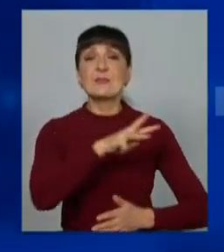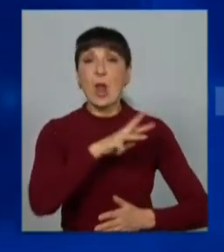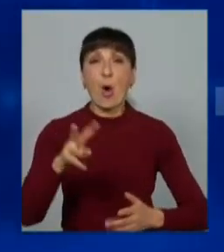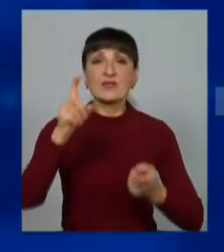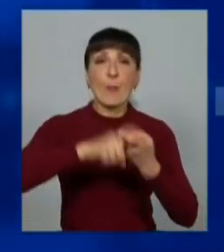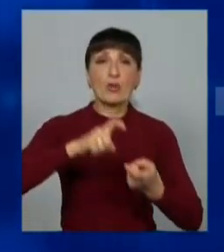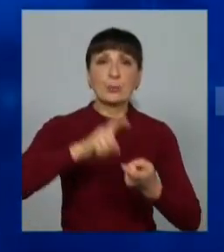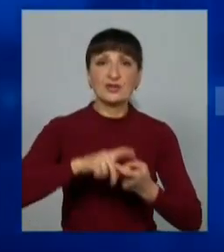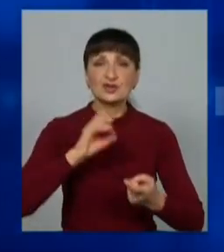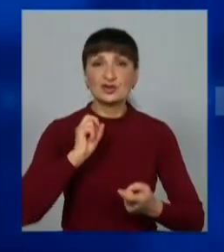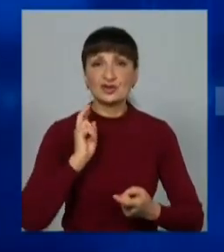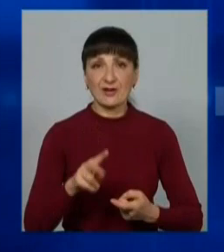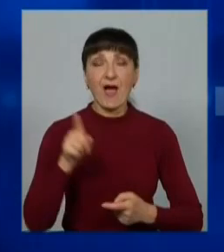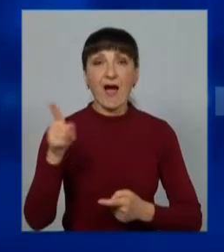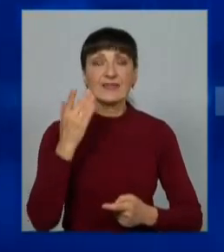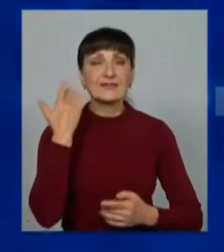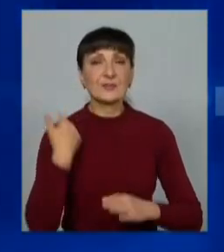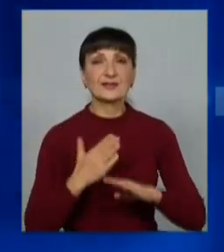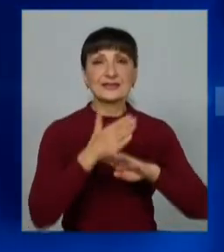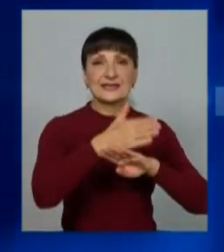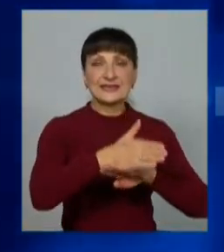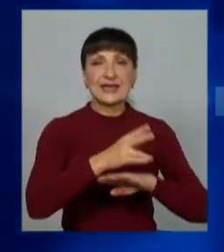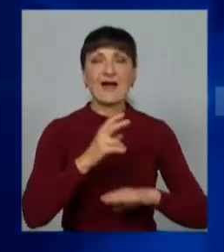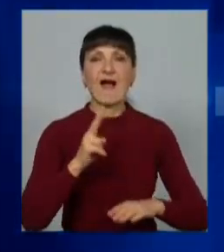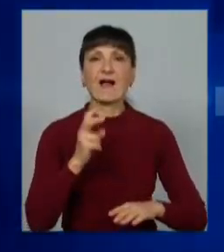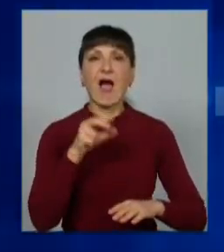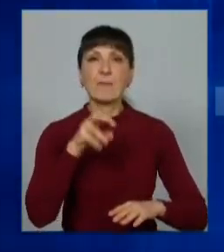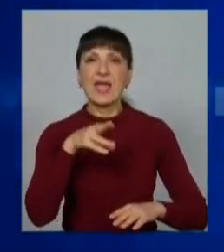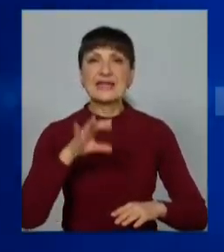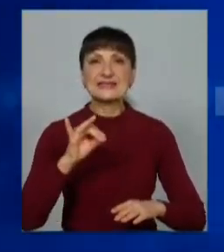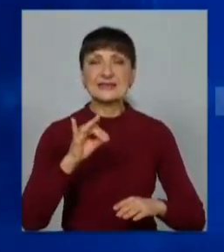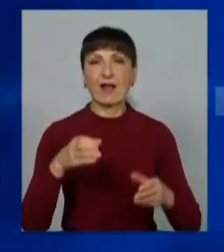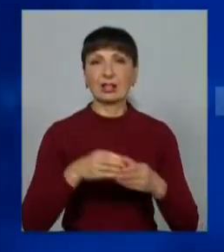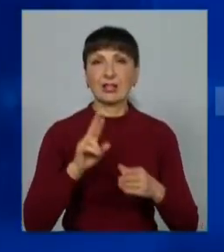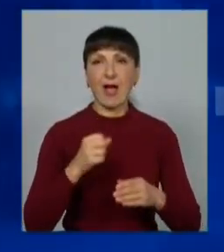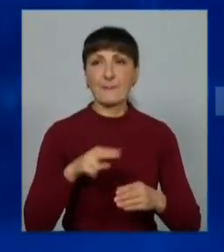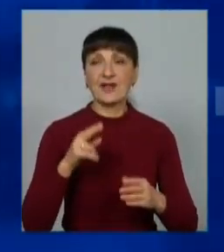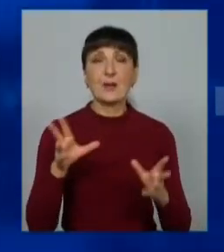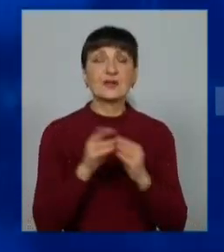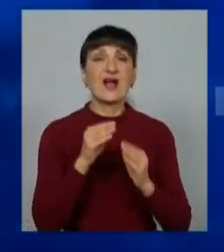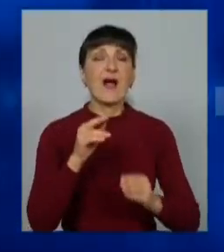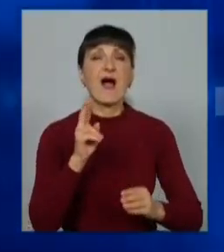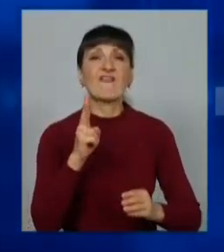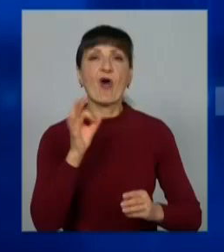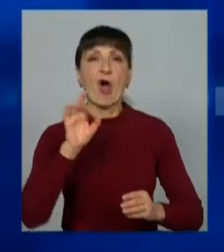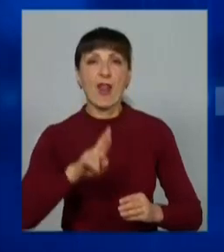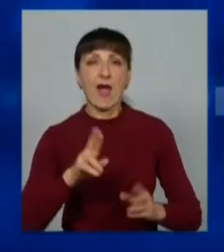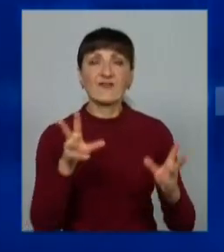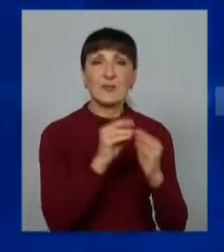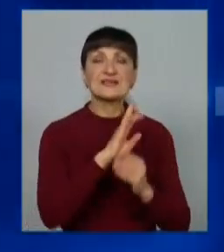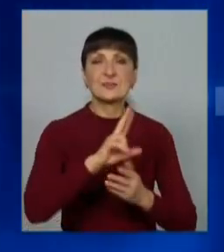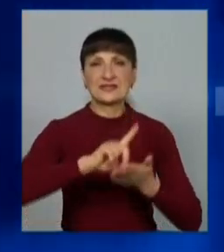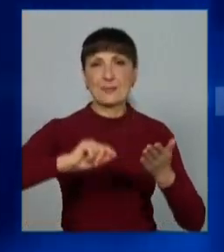подписчиков. Недавно TikTok-звезда побывала в гостях у резидентов Comedy Club и записала коллаб с Павлом Волей и Гариком Харламовым. В последнее